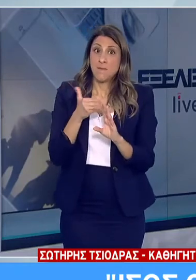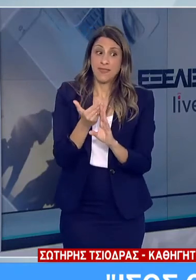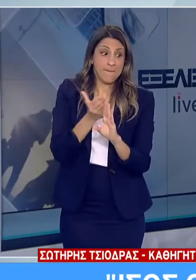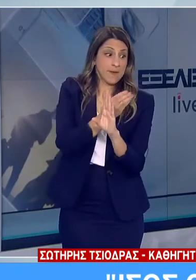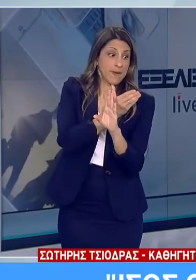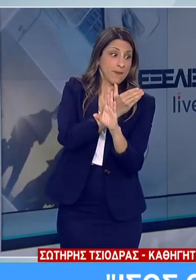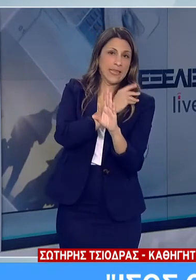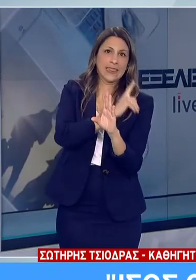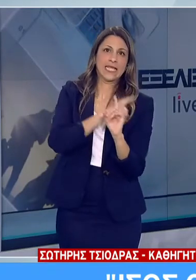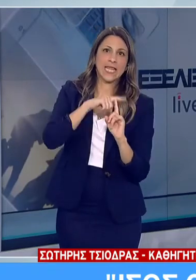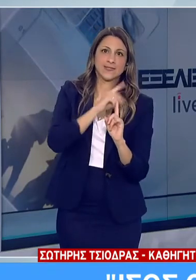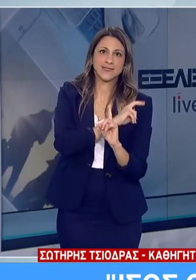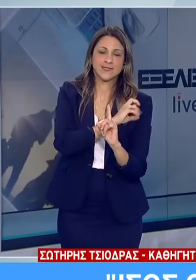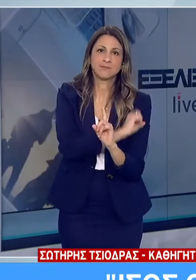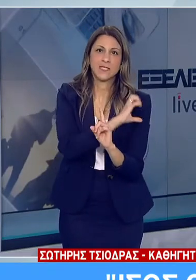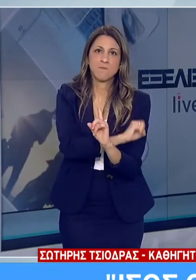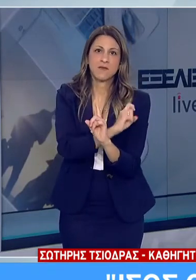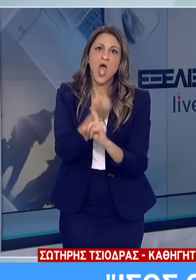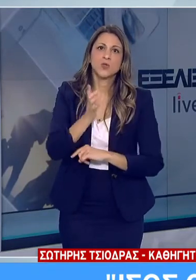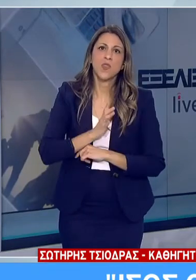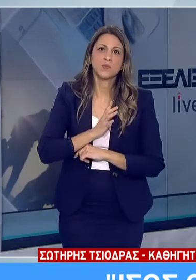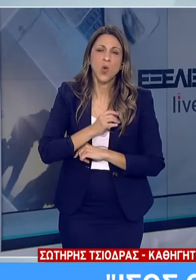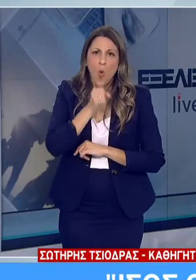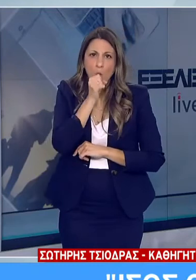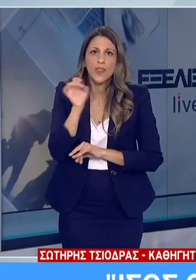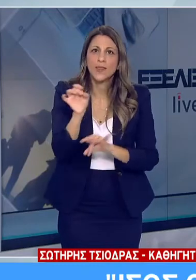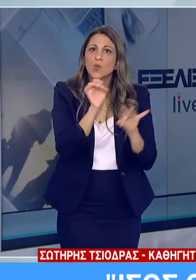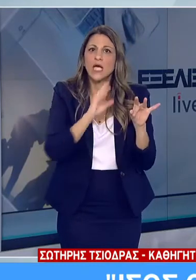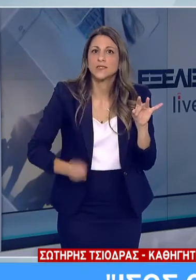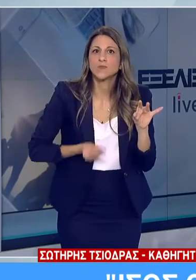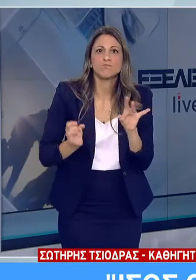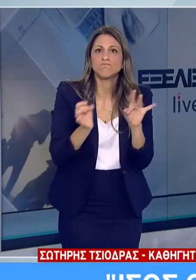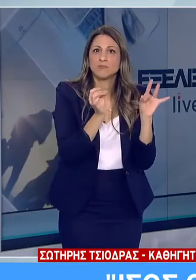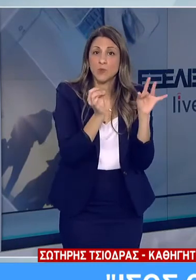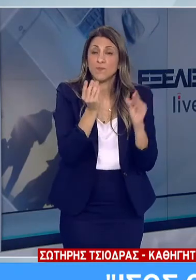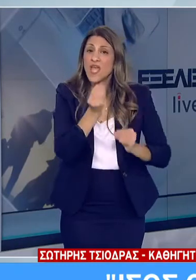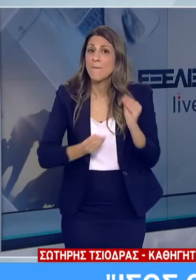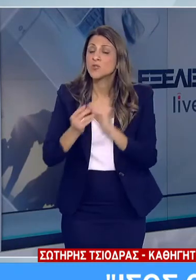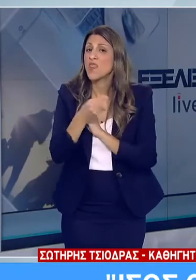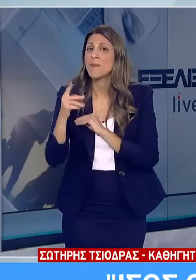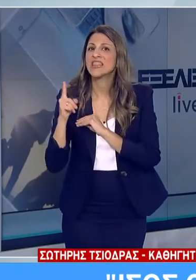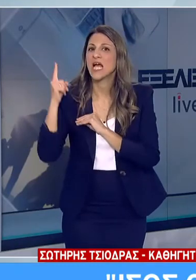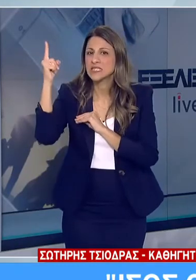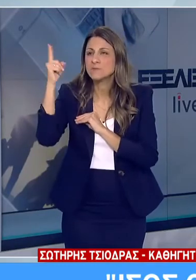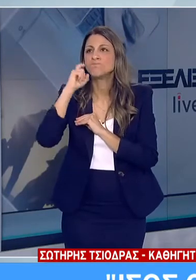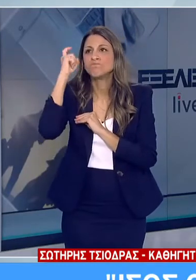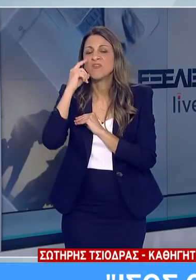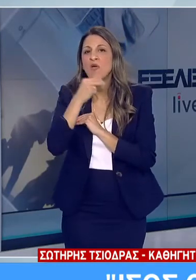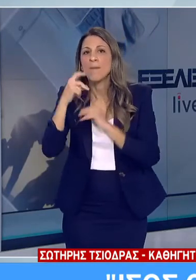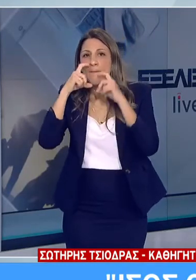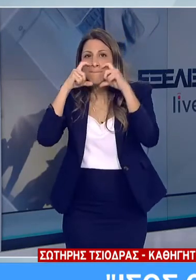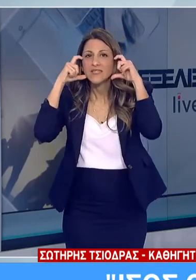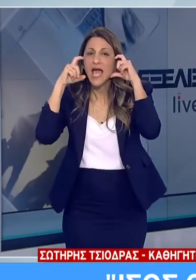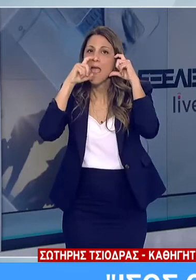ακόμα συμπτώματα. Άρα αρχίζει και συζητείται όλο και περισσότερο, ιδιαίτερα για το χώρο των διεθνών ταξιδιών, η υποχρεωτική χρήση μάσκας.